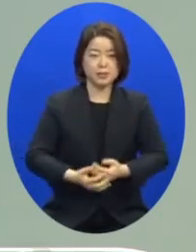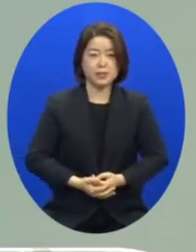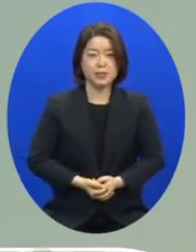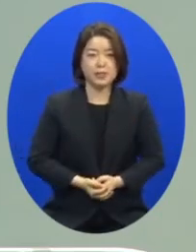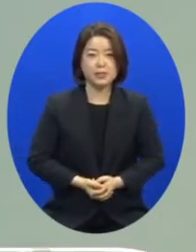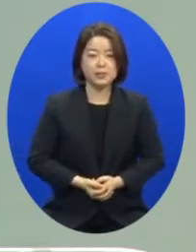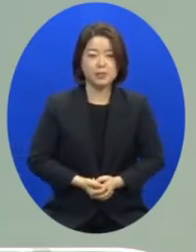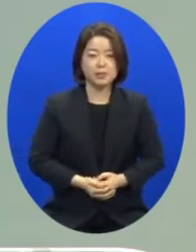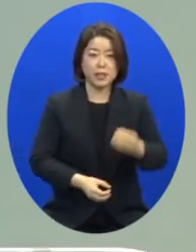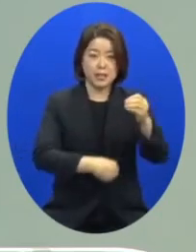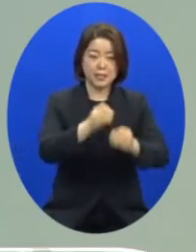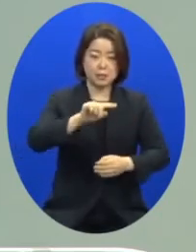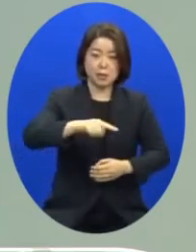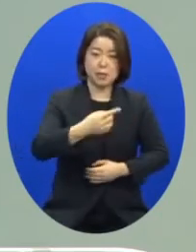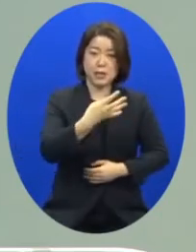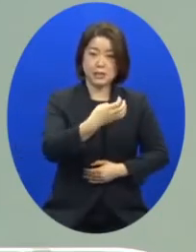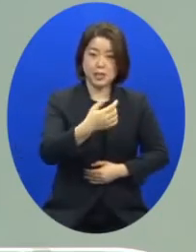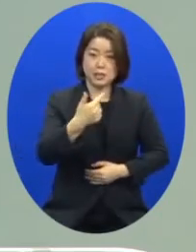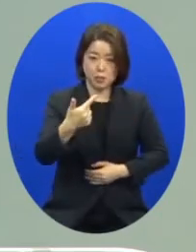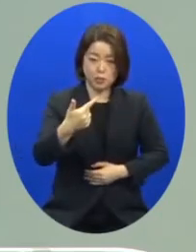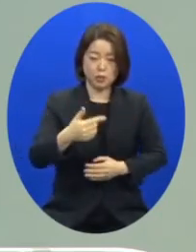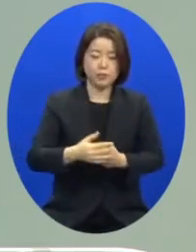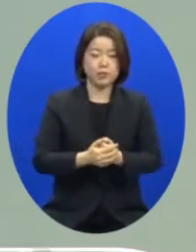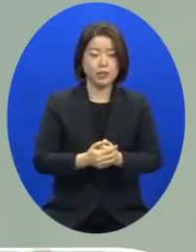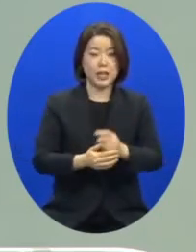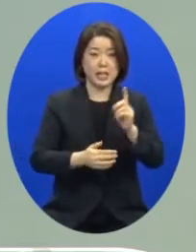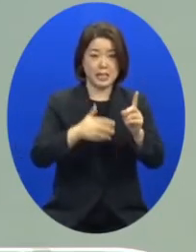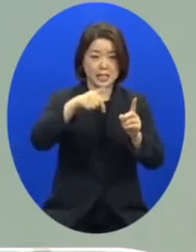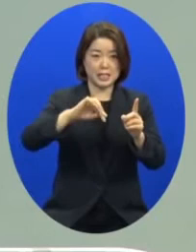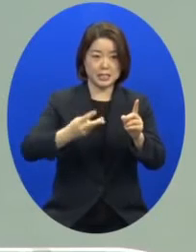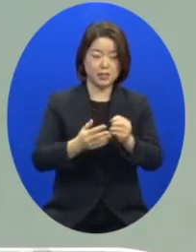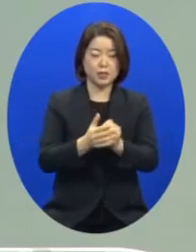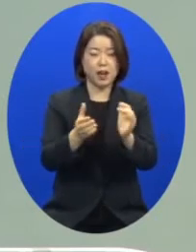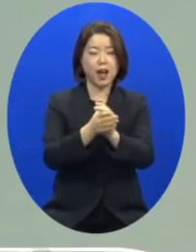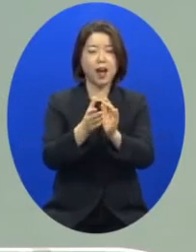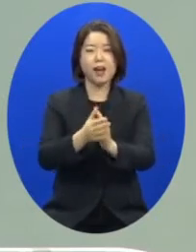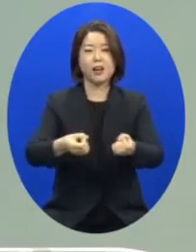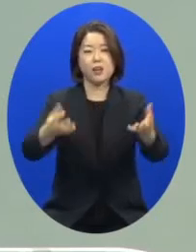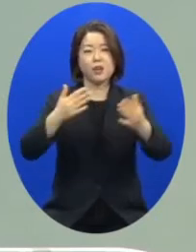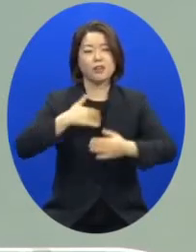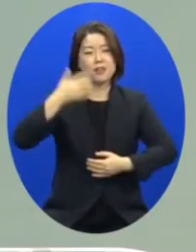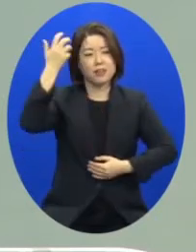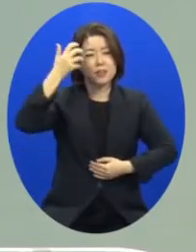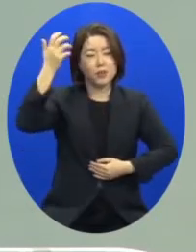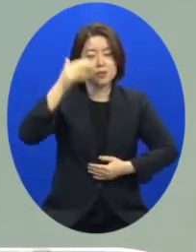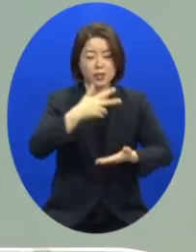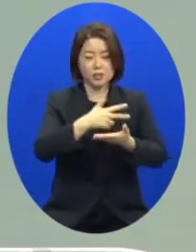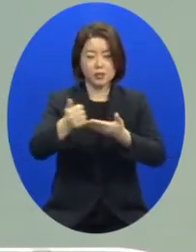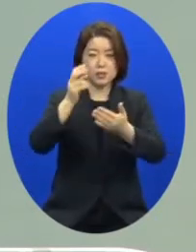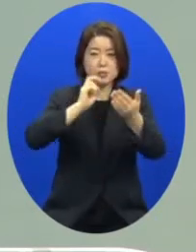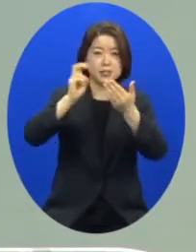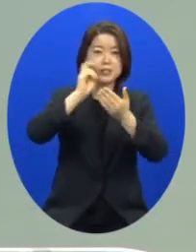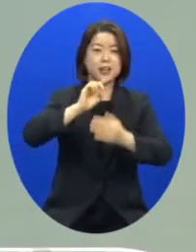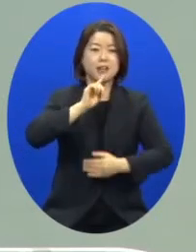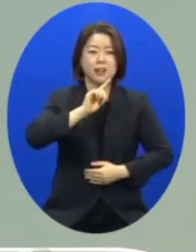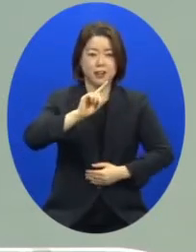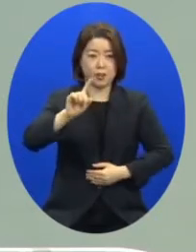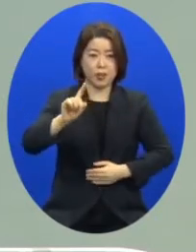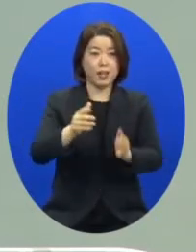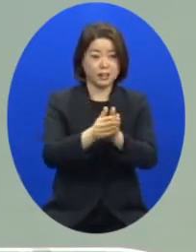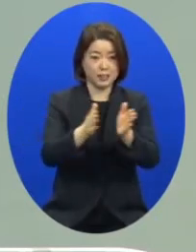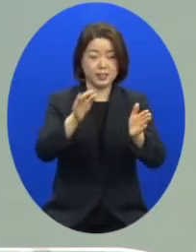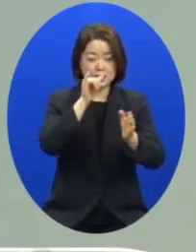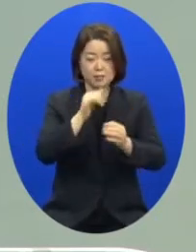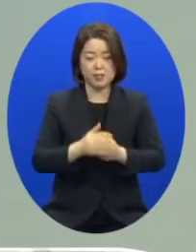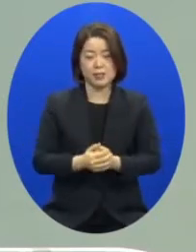시편 146 편도 1절은 할렐루야 내 영혼아 주님을 찬양하여라 이렇게 시작을 합니다 근데